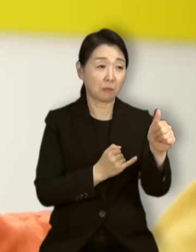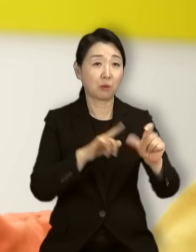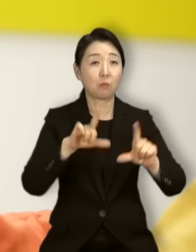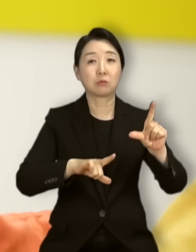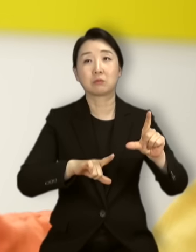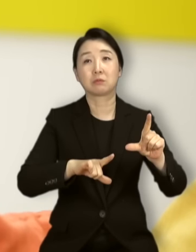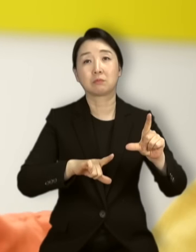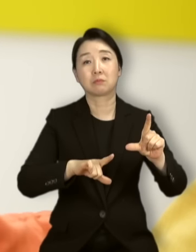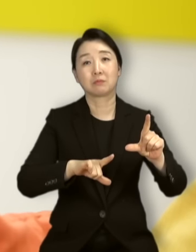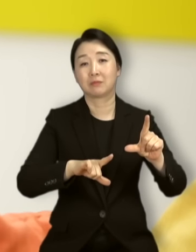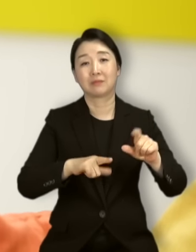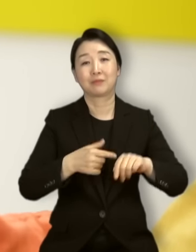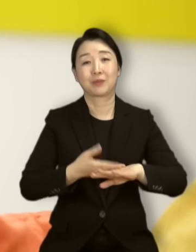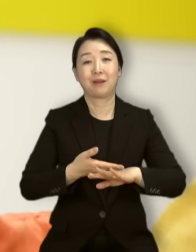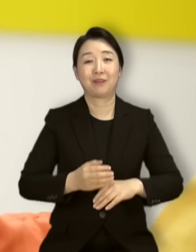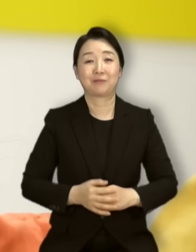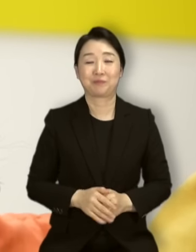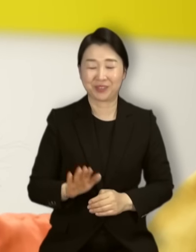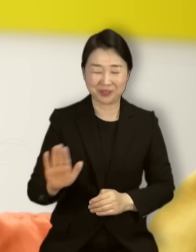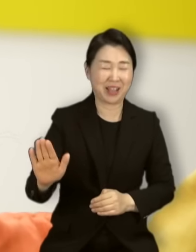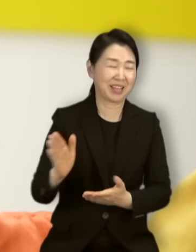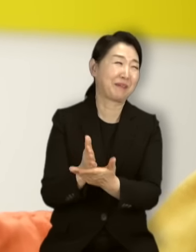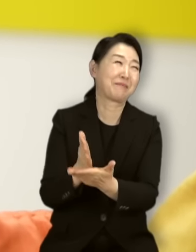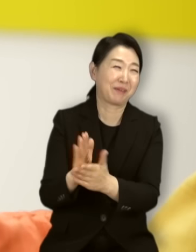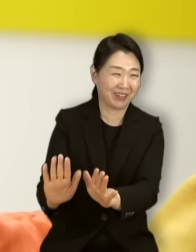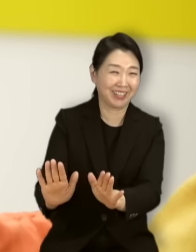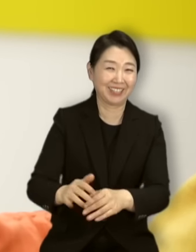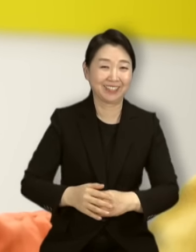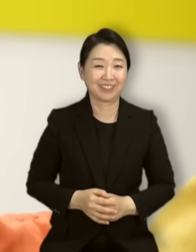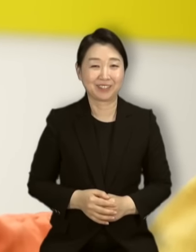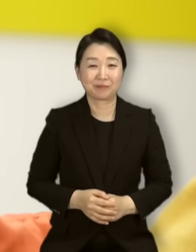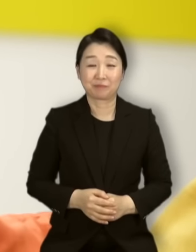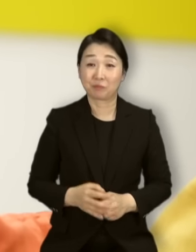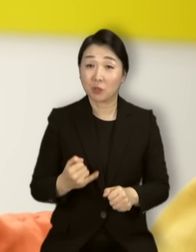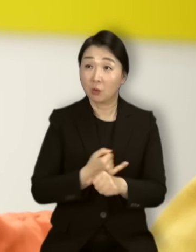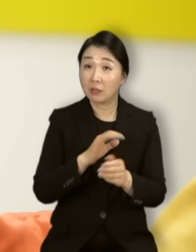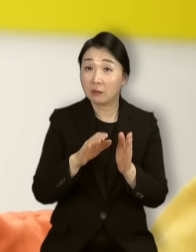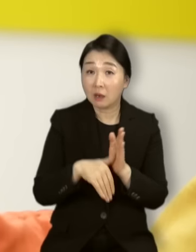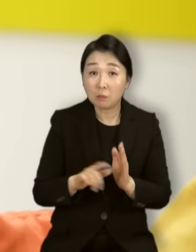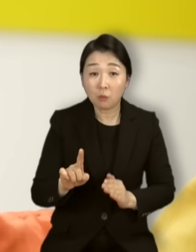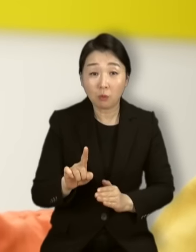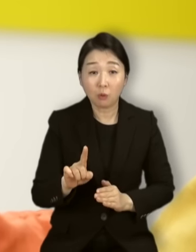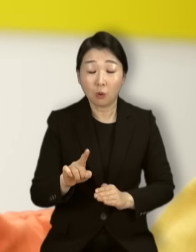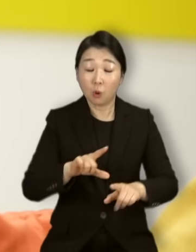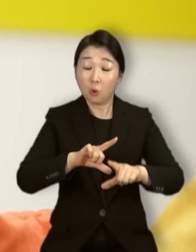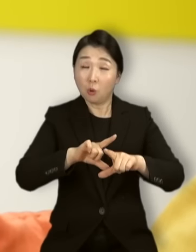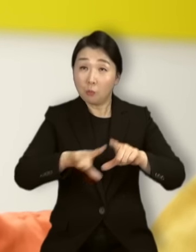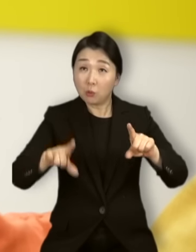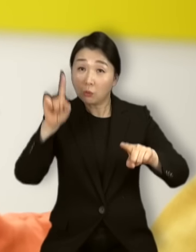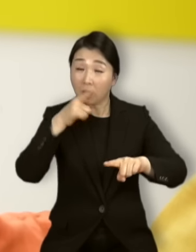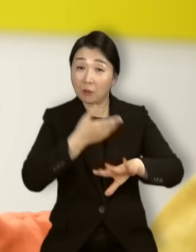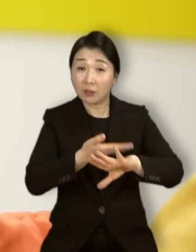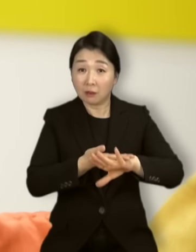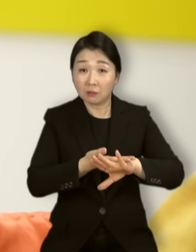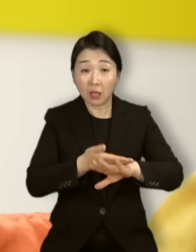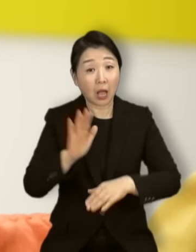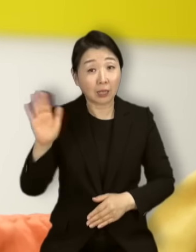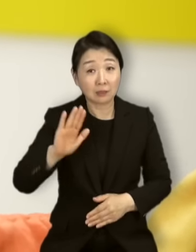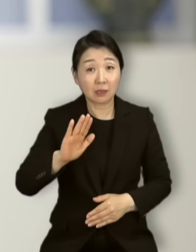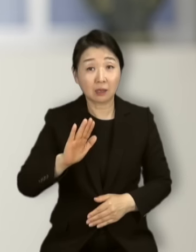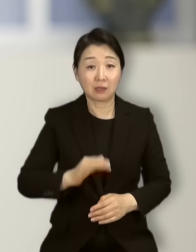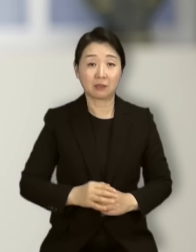보통 나쁘게 달라지는데 아 근데 아니었었나 때 저희 남편은 기억도 안나요 아 진짜요 연애 때면 더 잘했을 거